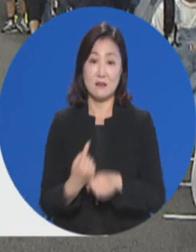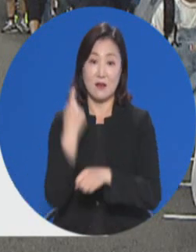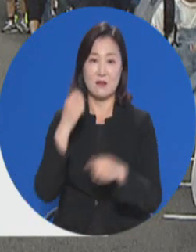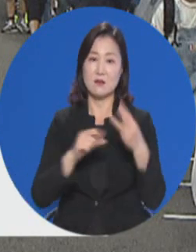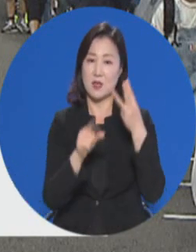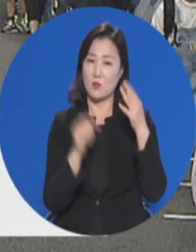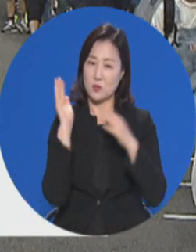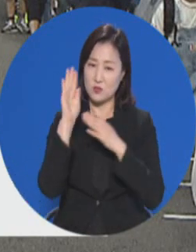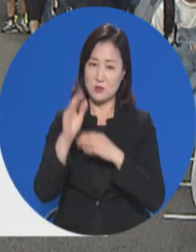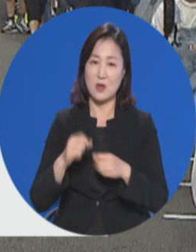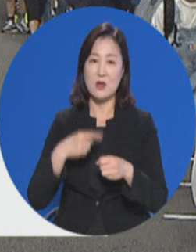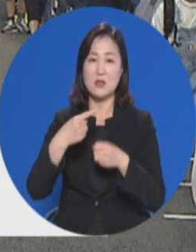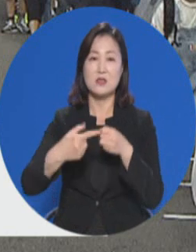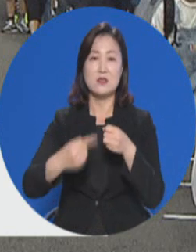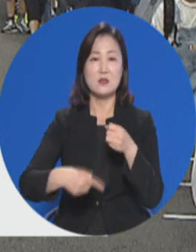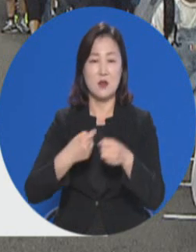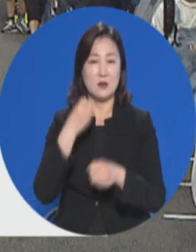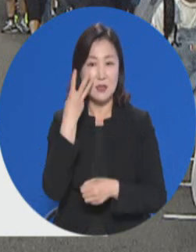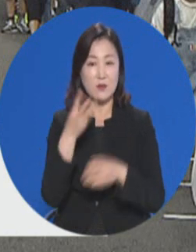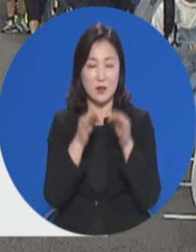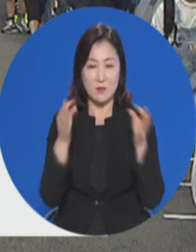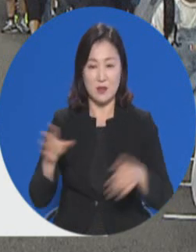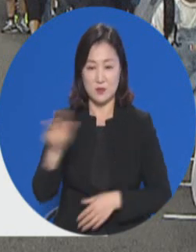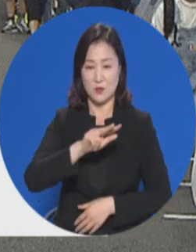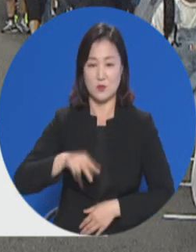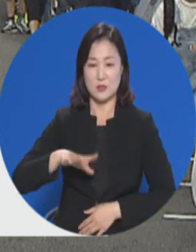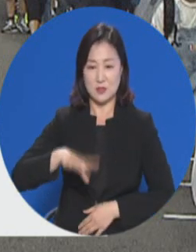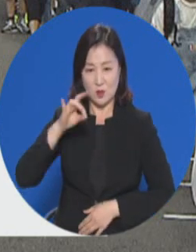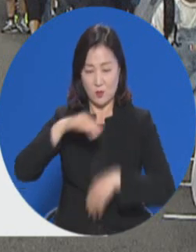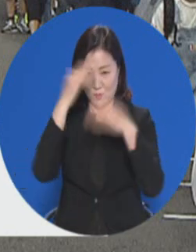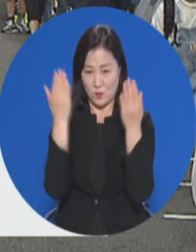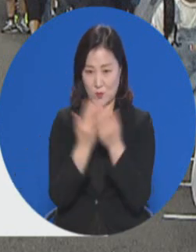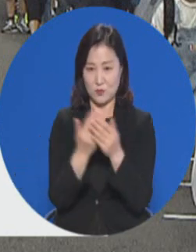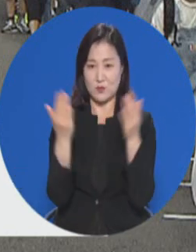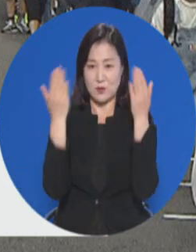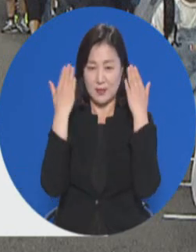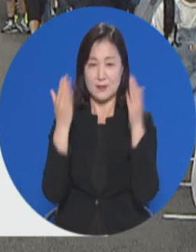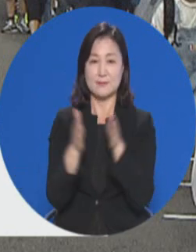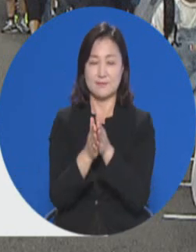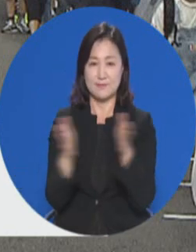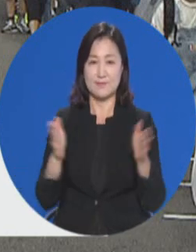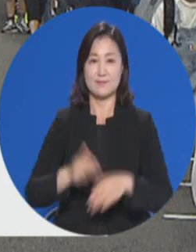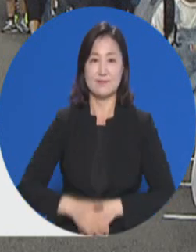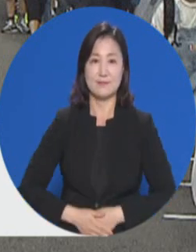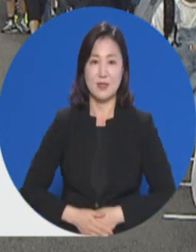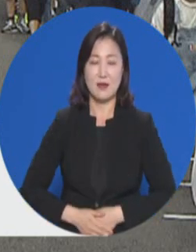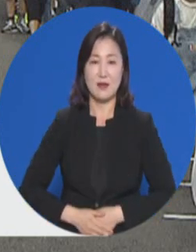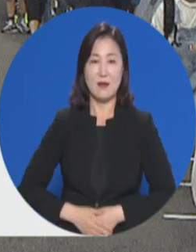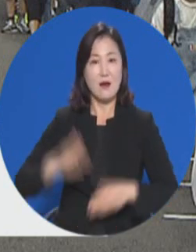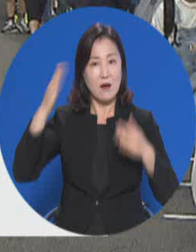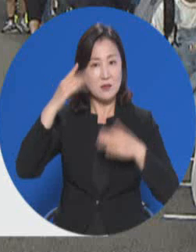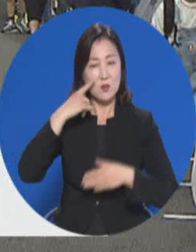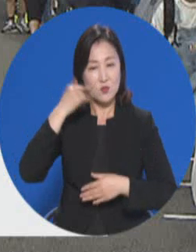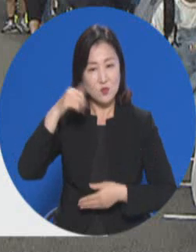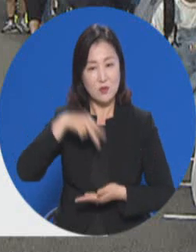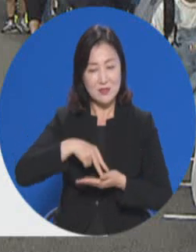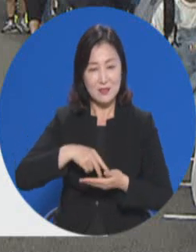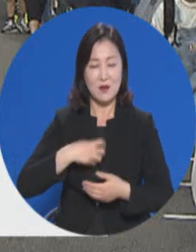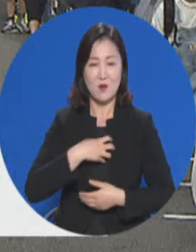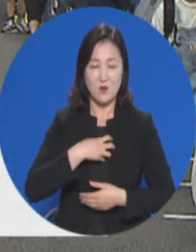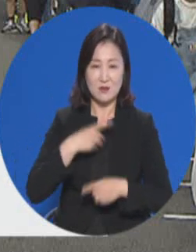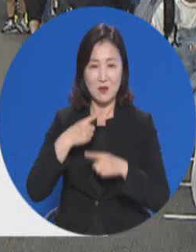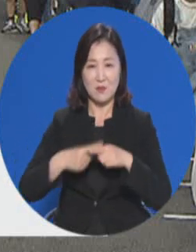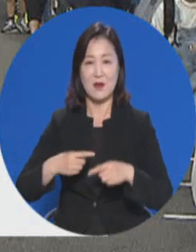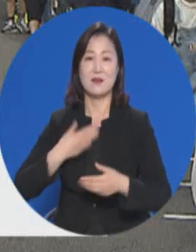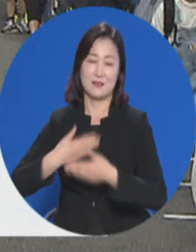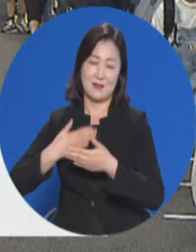이후 1년 3개월 만에 전국에서 처음으로 전면 등교가 재개된 건데요. 학생과 학부모들은 걱정 반, 설렘